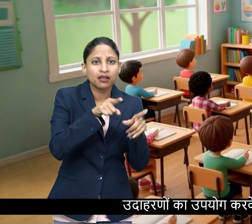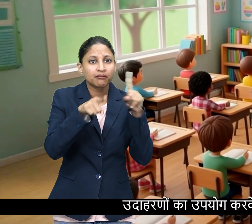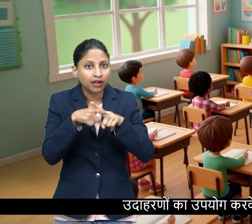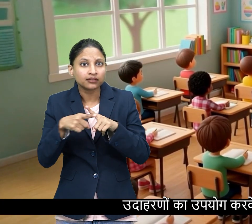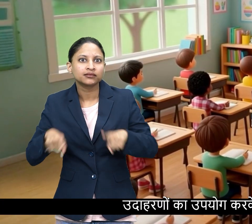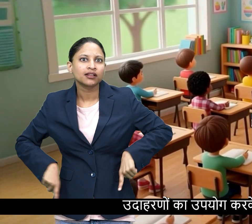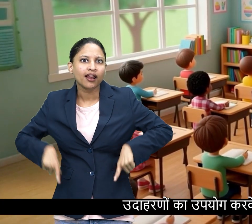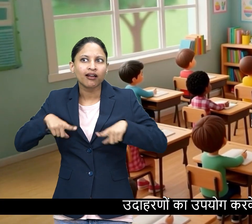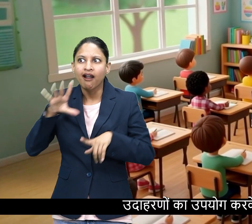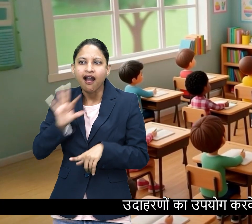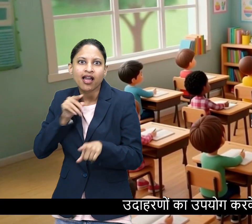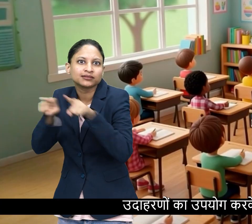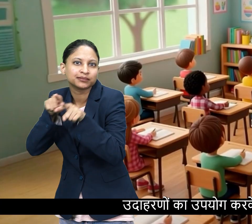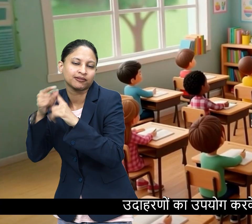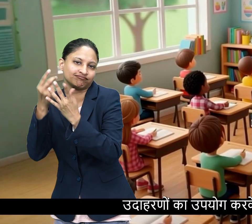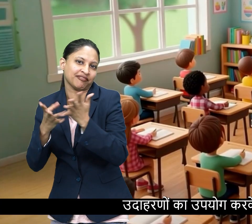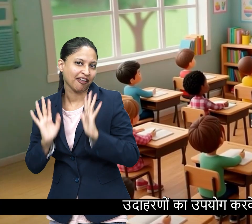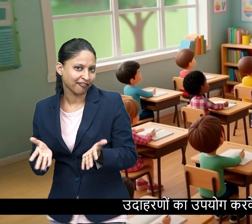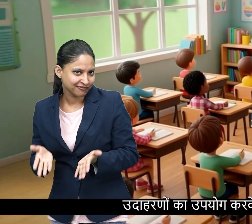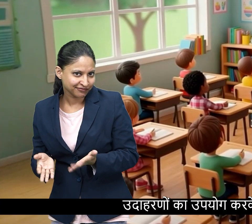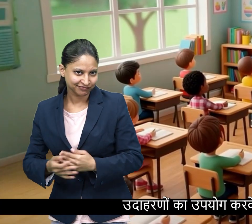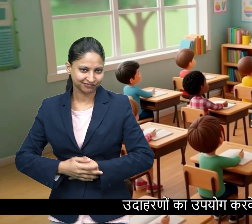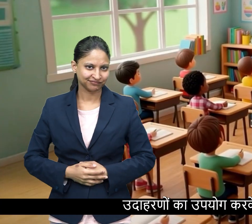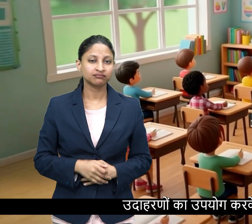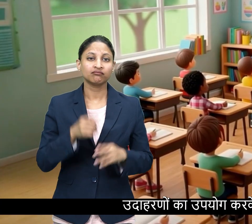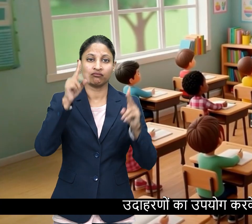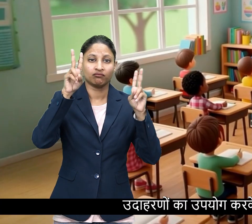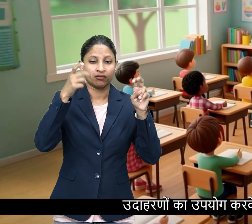उदाहरणों का उपयोग करके भाग का अन्वेषण करेंगे।